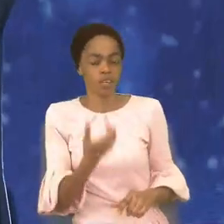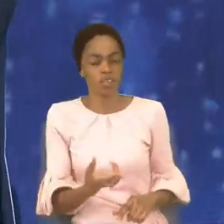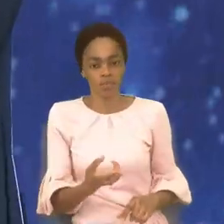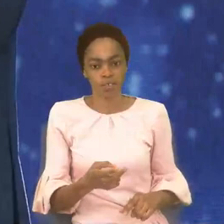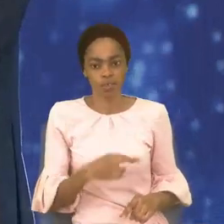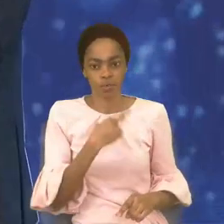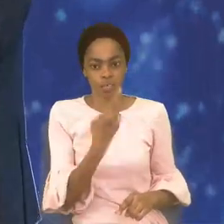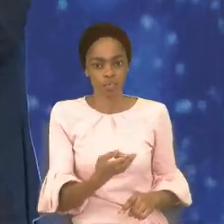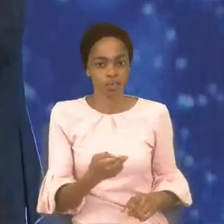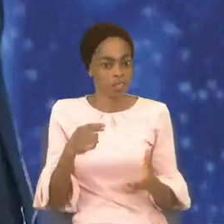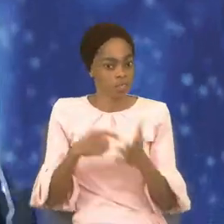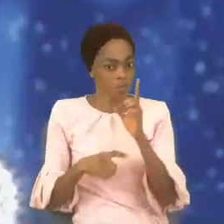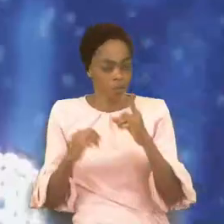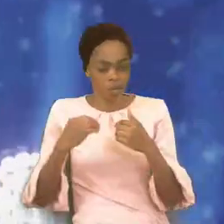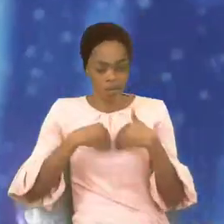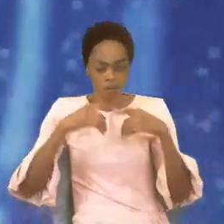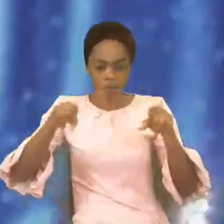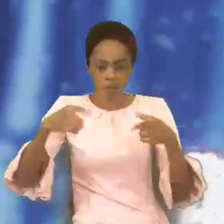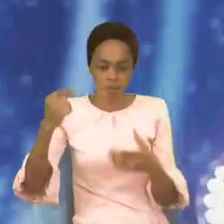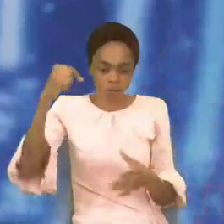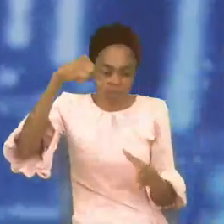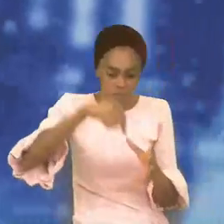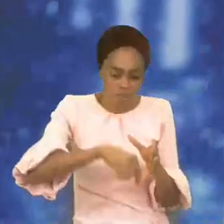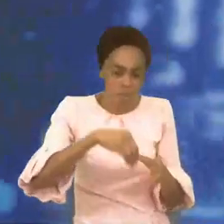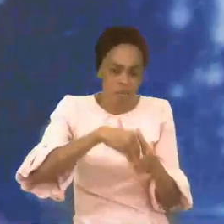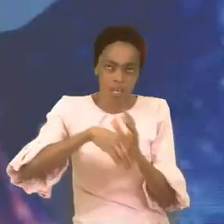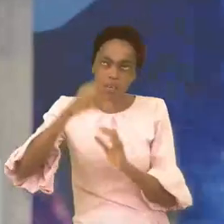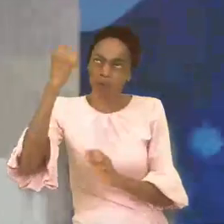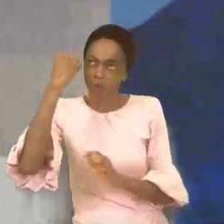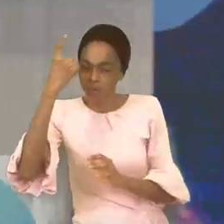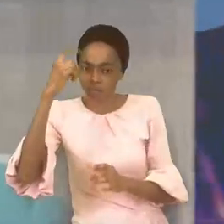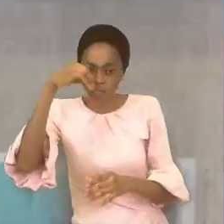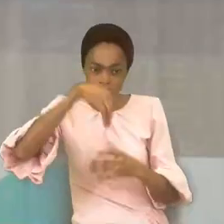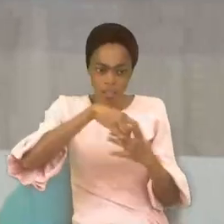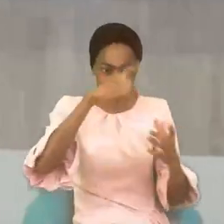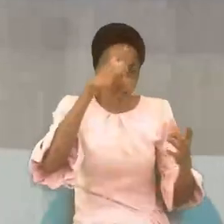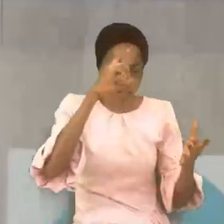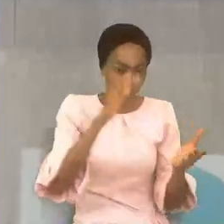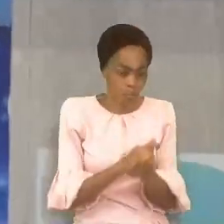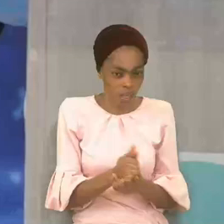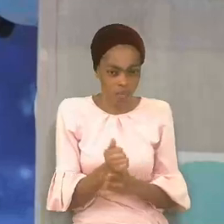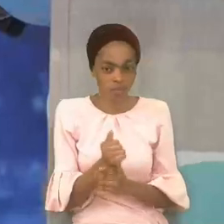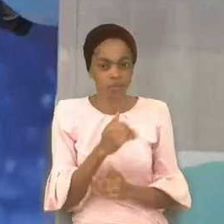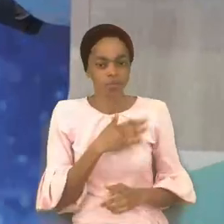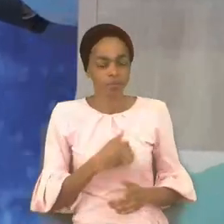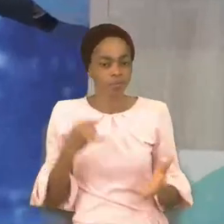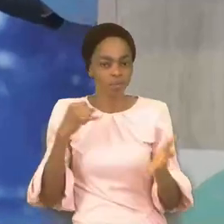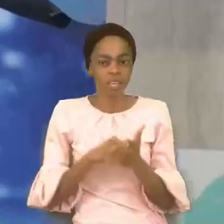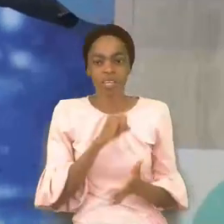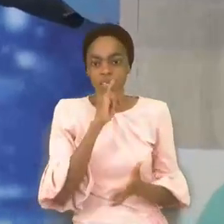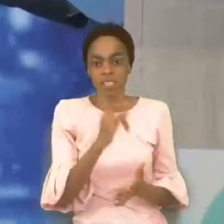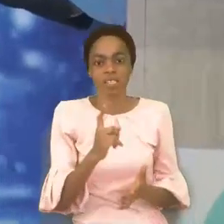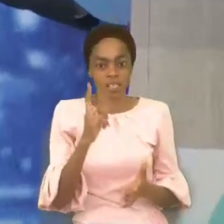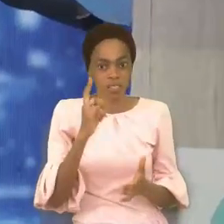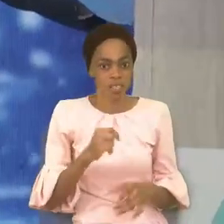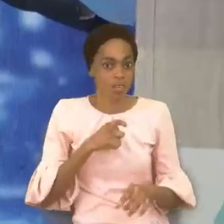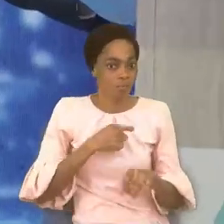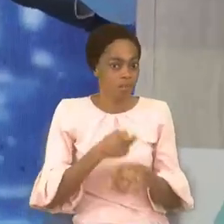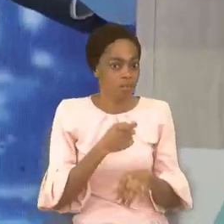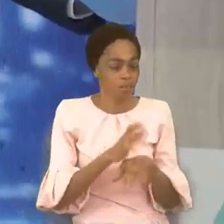Celui-là est allé profondément dans sa compréhension, dans sa conviction. Et c'est là